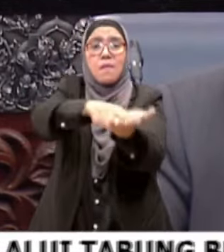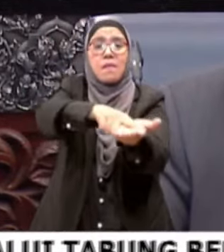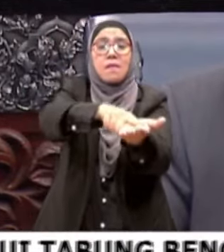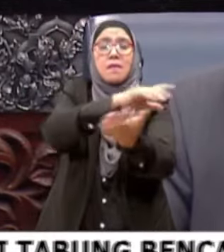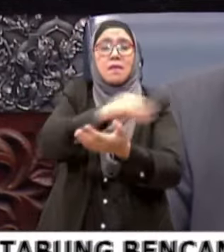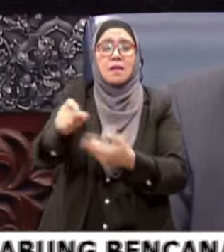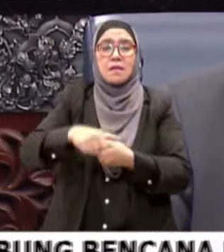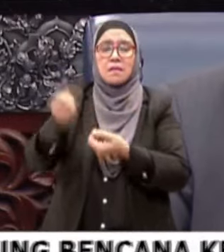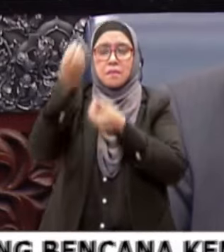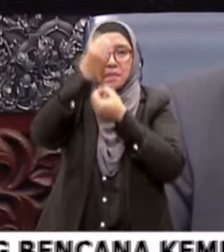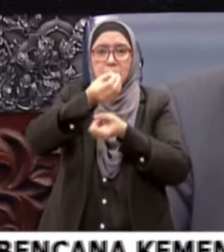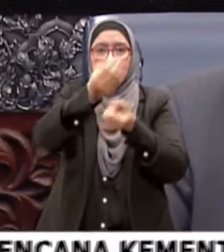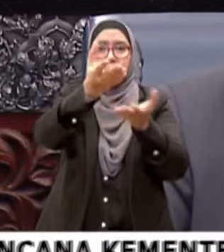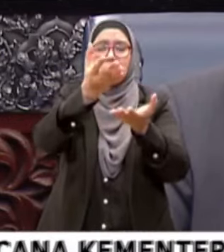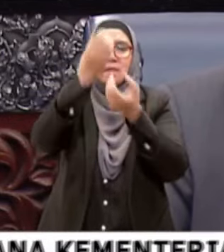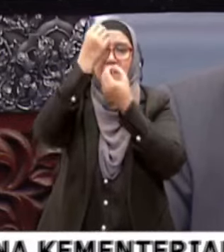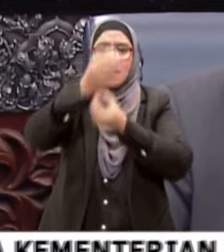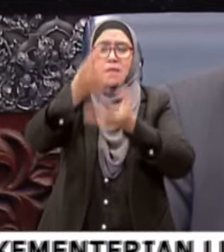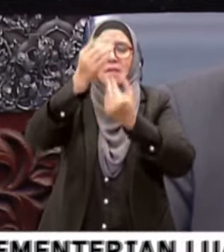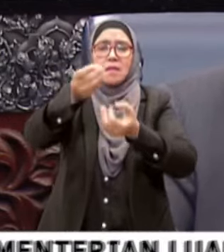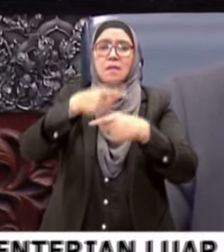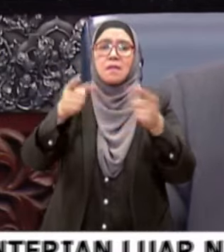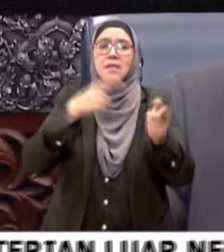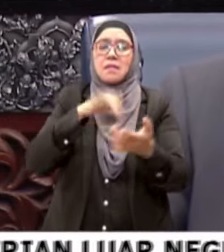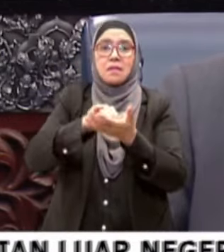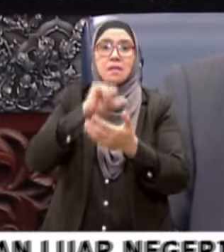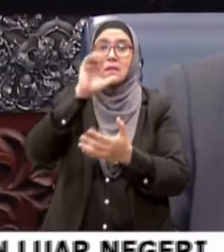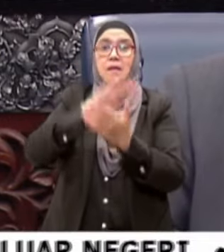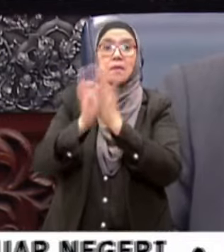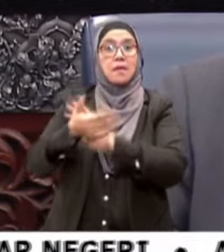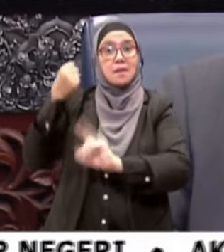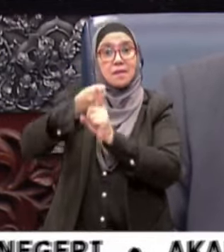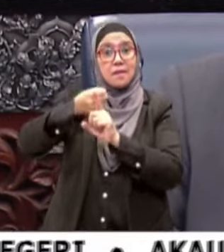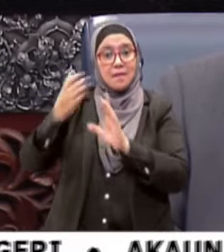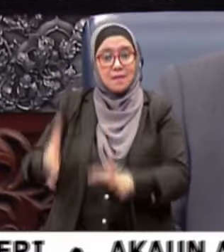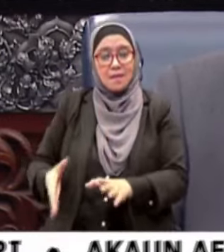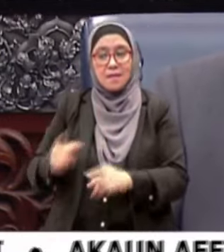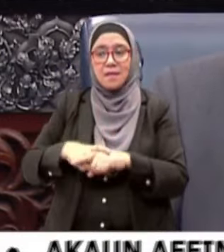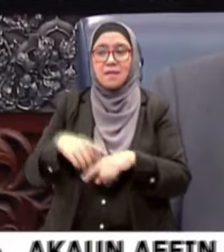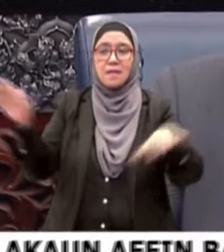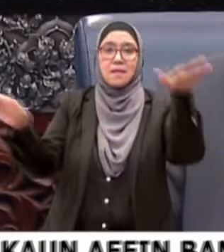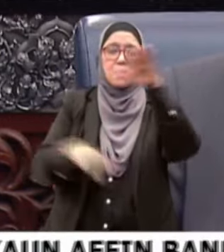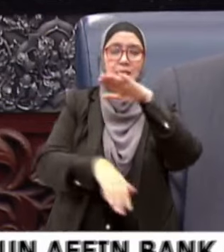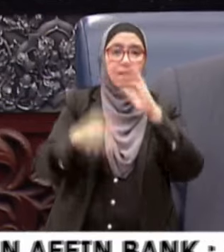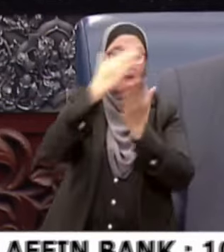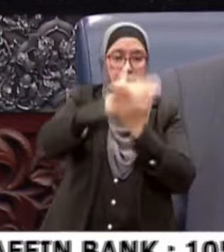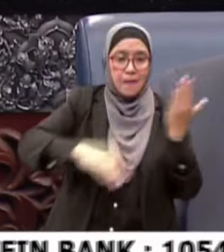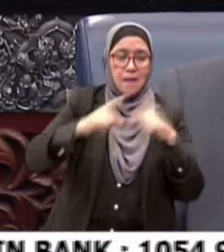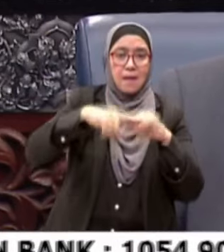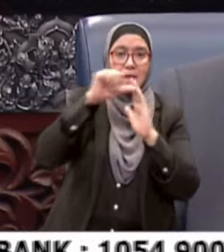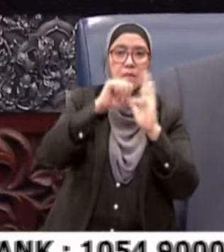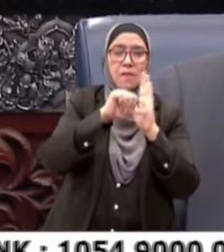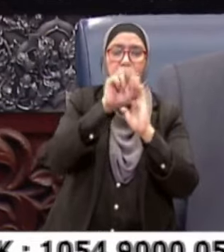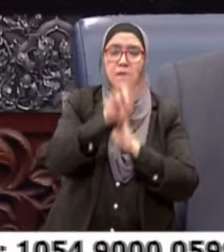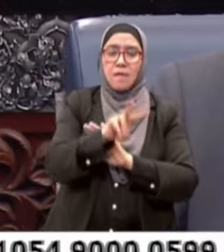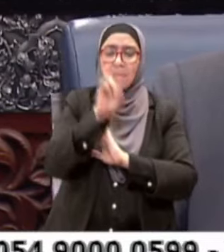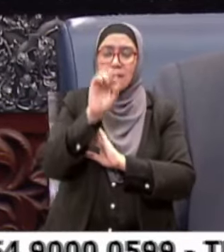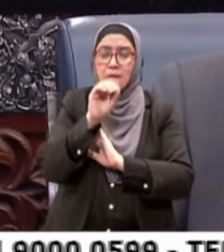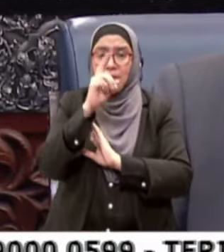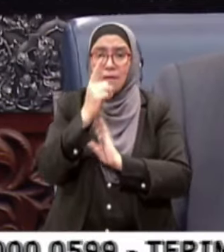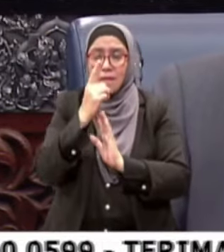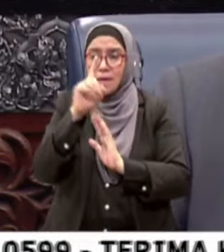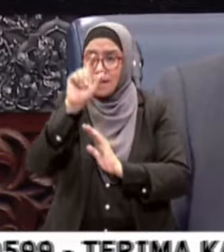tak dijadikan sebagai mangsa akibat pendarahan tersebut walaupun di bawah section 71e atau perlindungan penerima lumat eppm